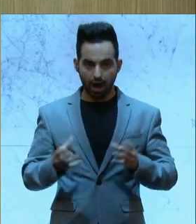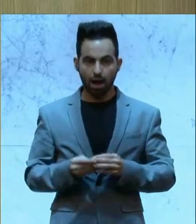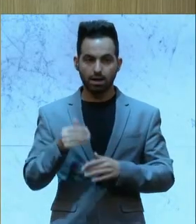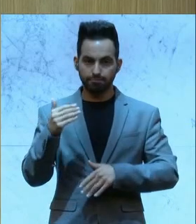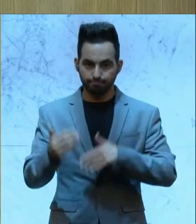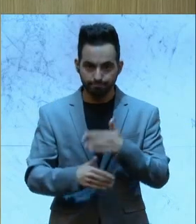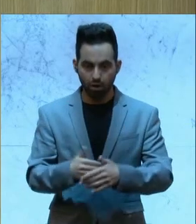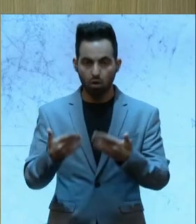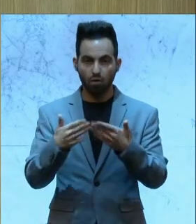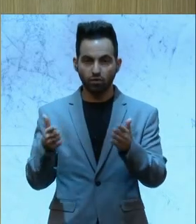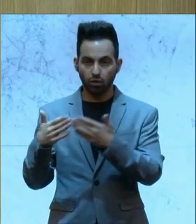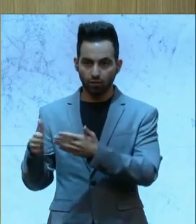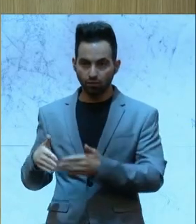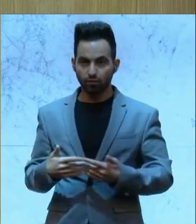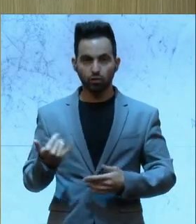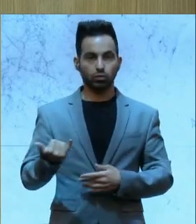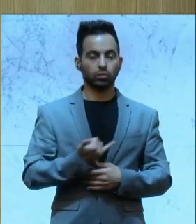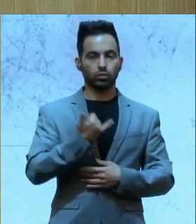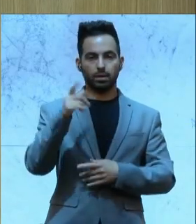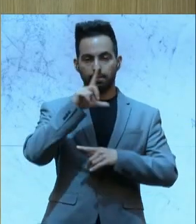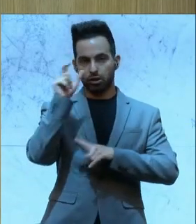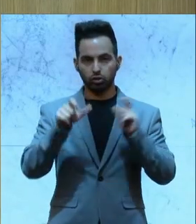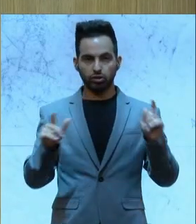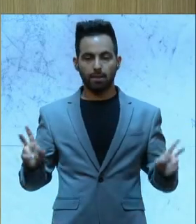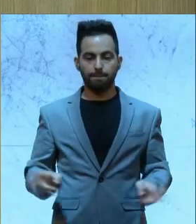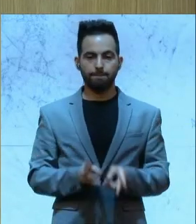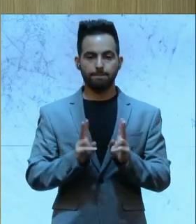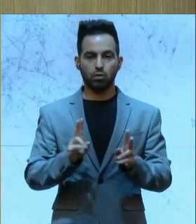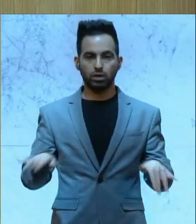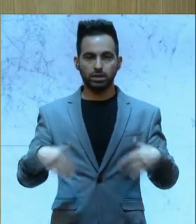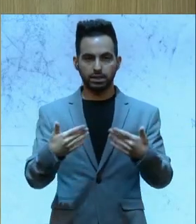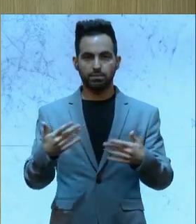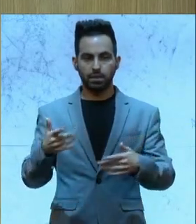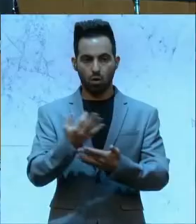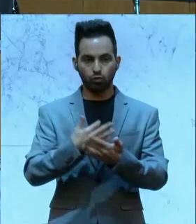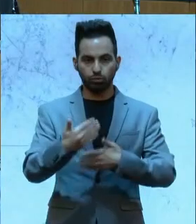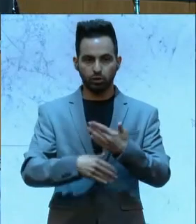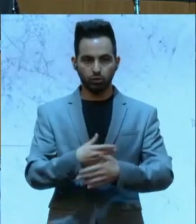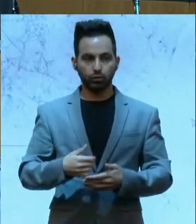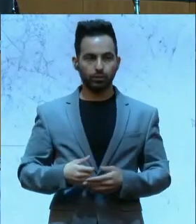Kanäle öffnen, um auch jungen Menschen die Möglichkeit der Ausbildung zu ermöglichen.